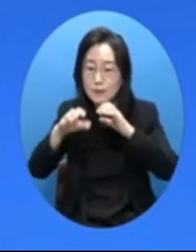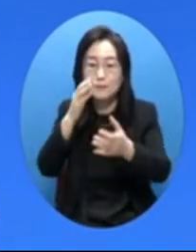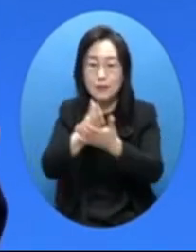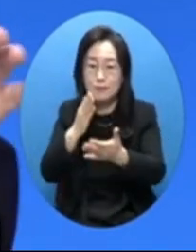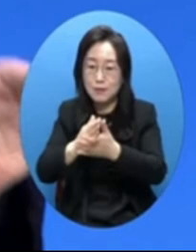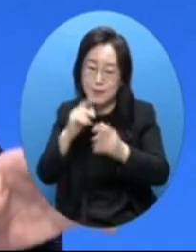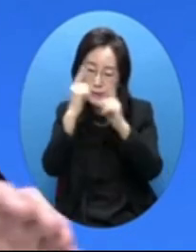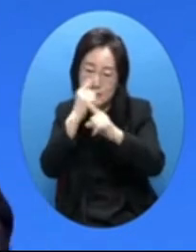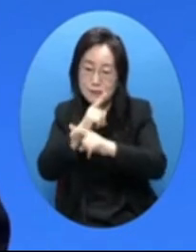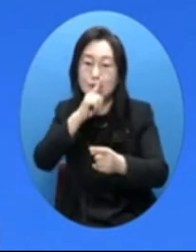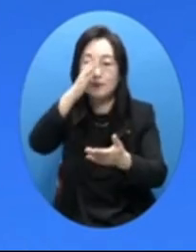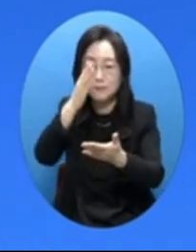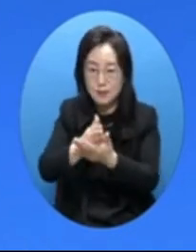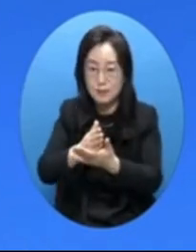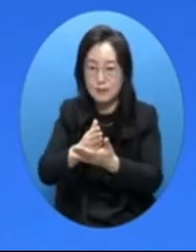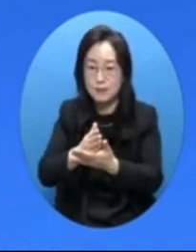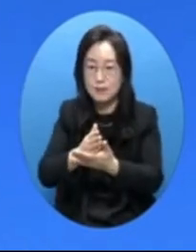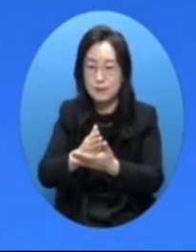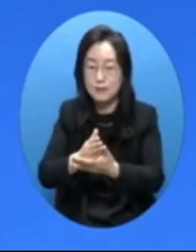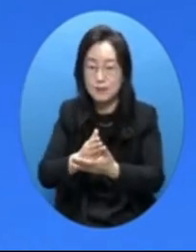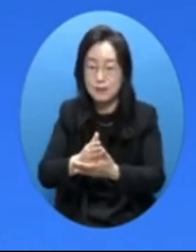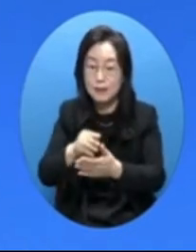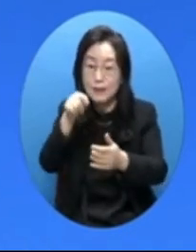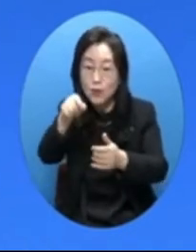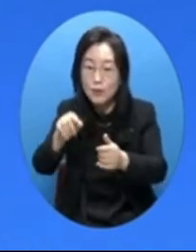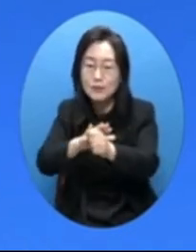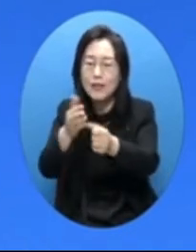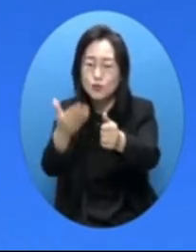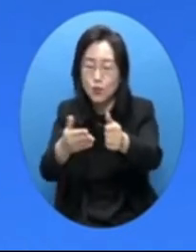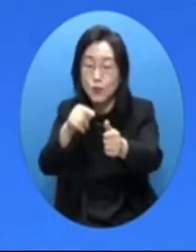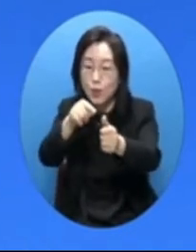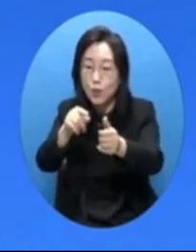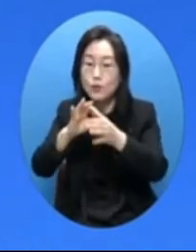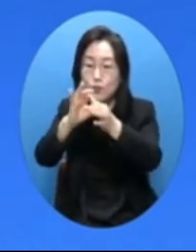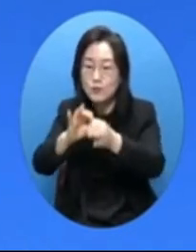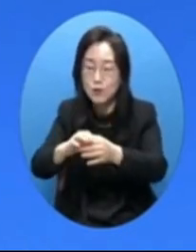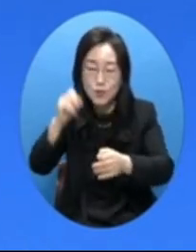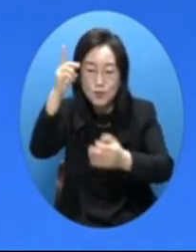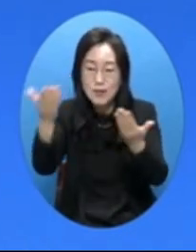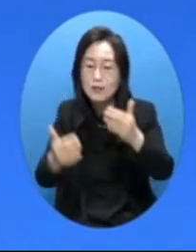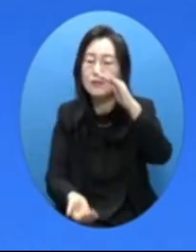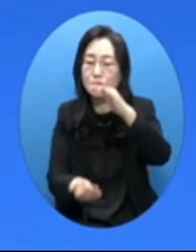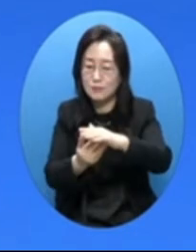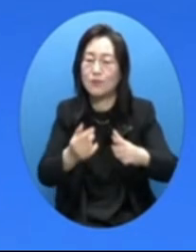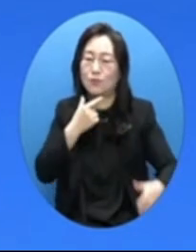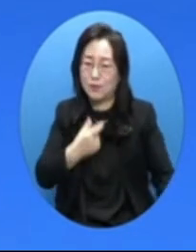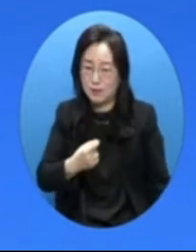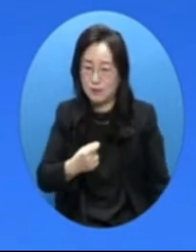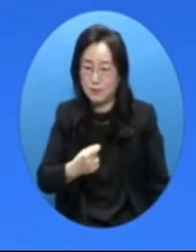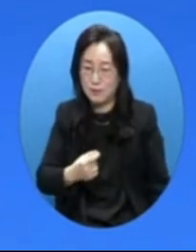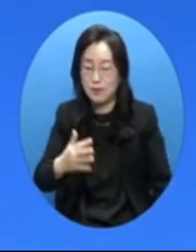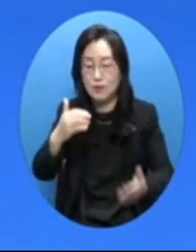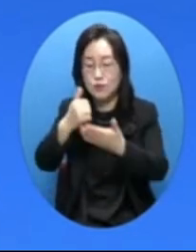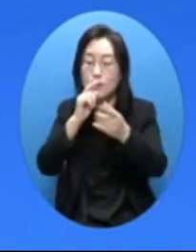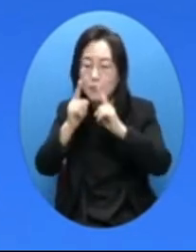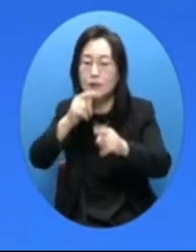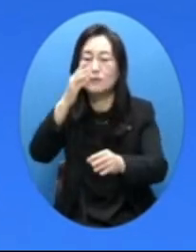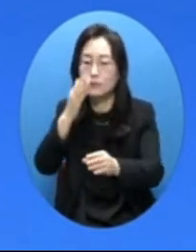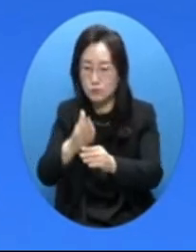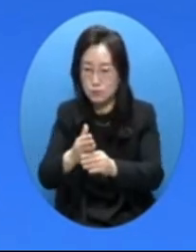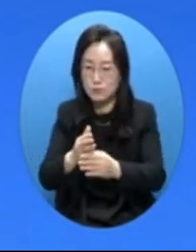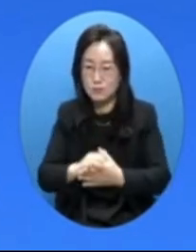부정적인 얘기해서 하지 말라 내가 너를 사랑하고 내가 너를 통해서 위대한 일을 이루기 원하신다 원한다 주님 말씀하고 계시는